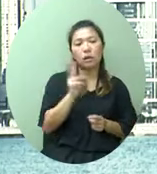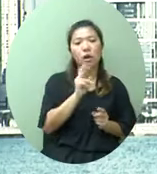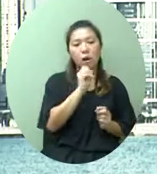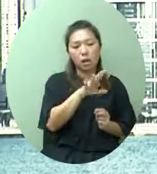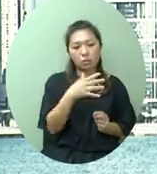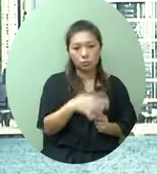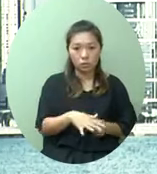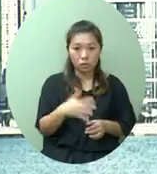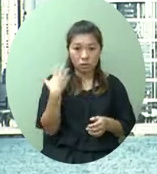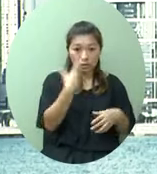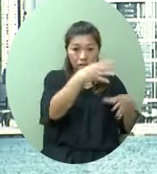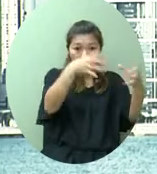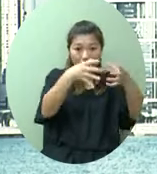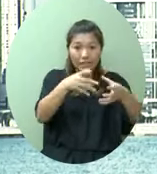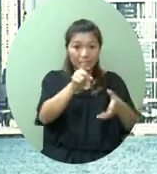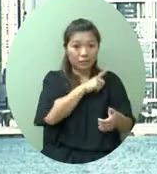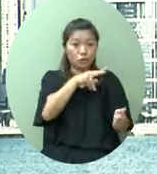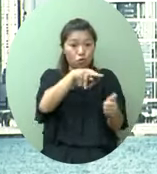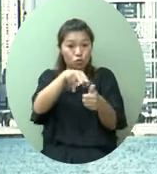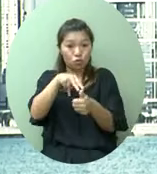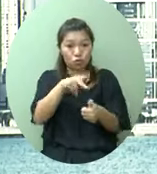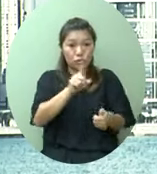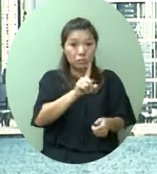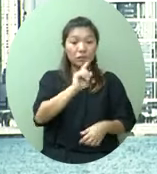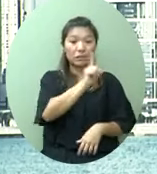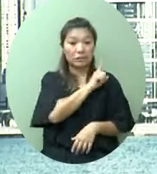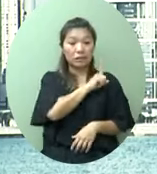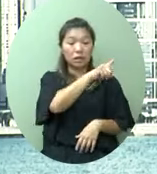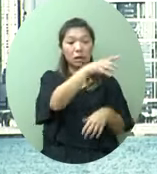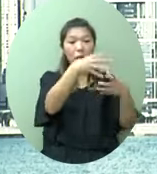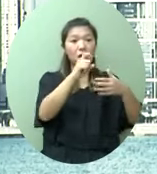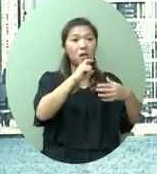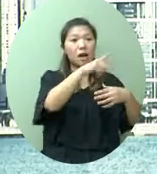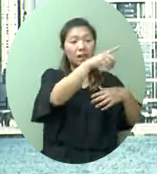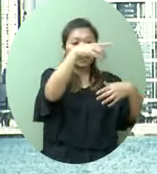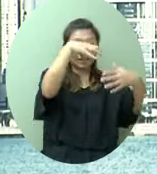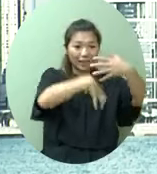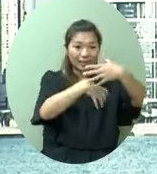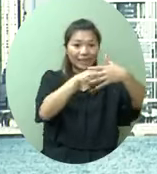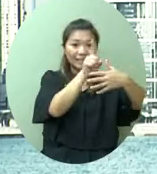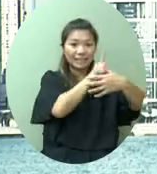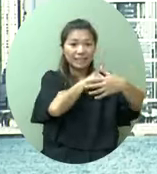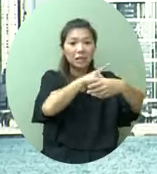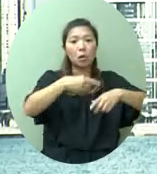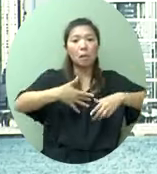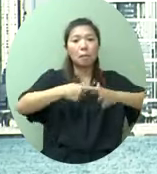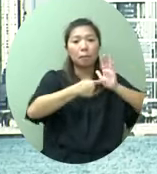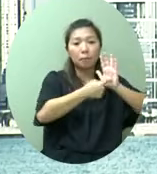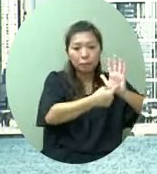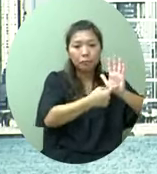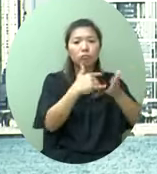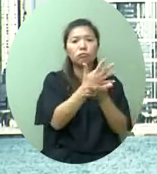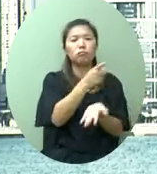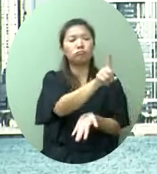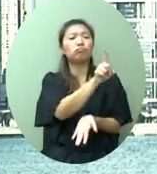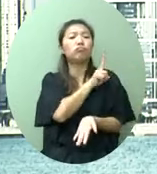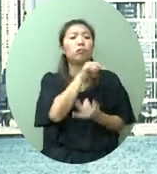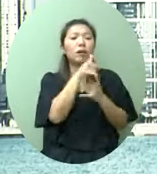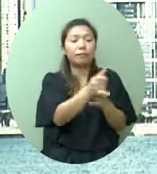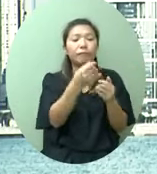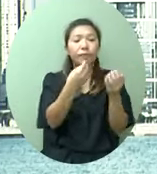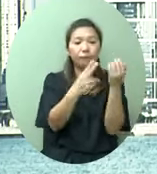於每一個機構點樣管理喺佢個機構擁有嘅處所裏邊展示啲咩嘢，當然係依法辦事啦，同埋